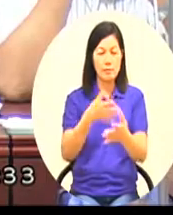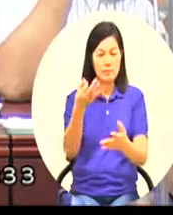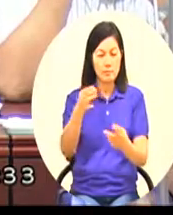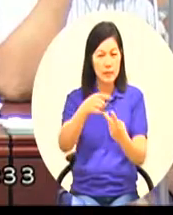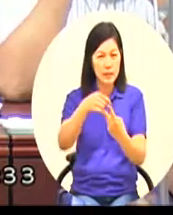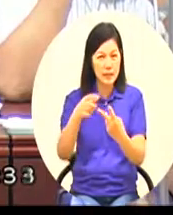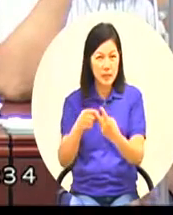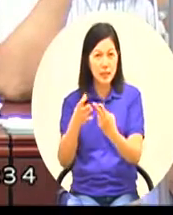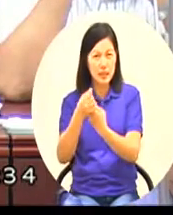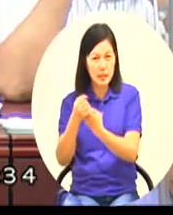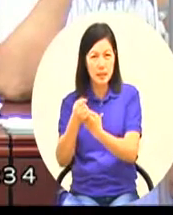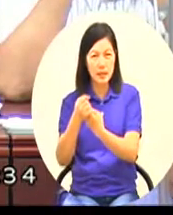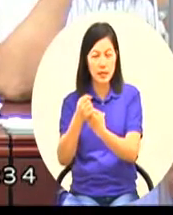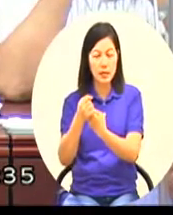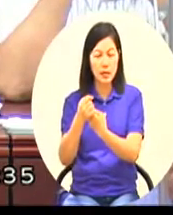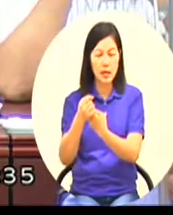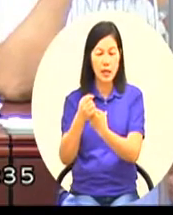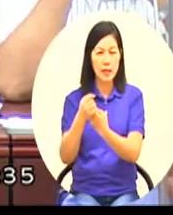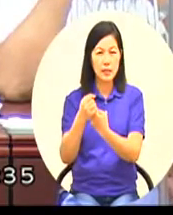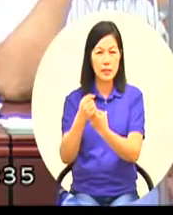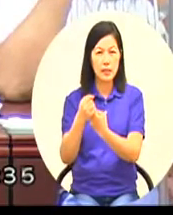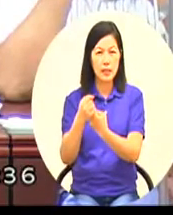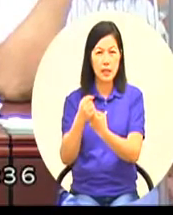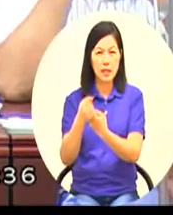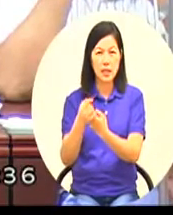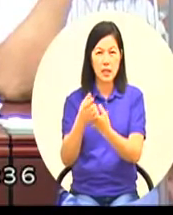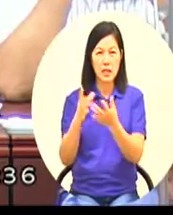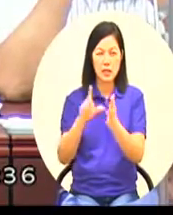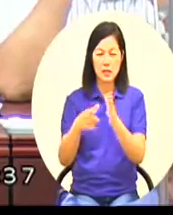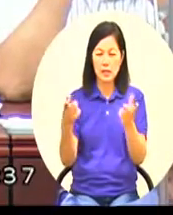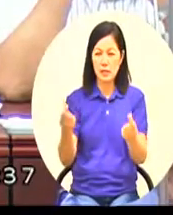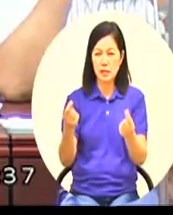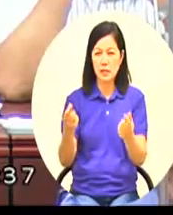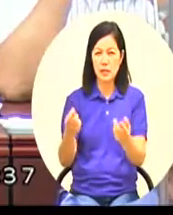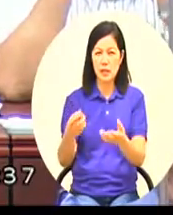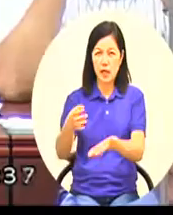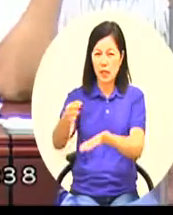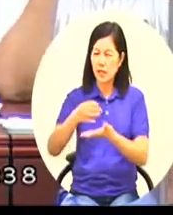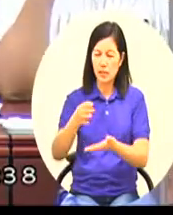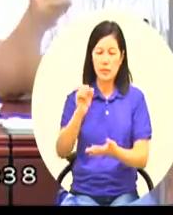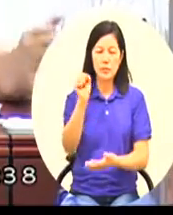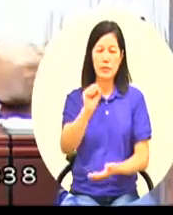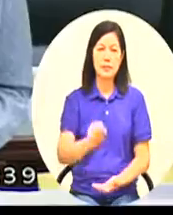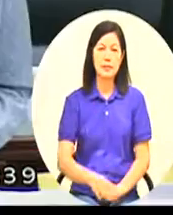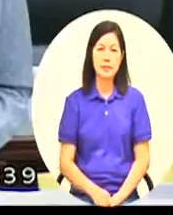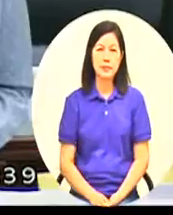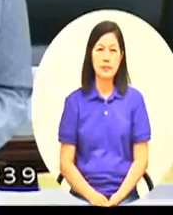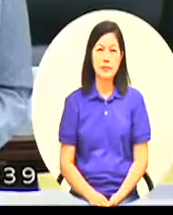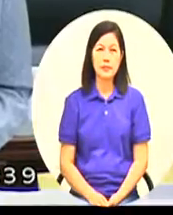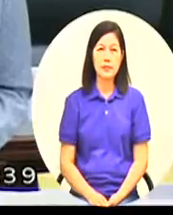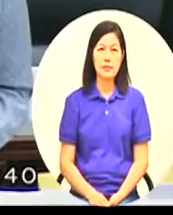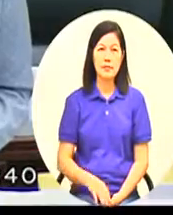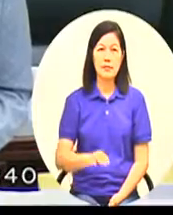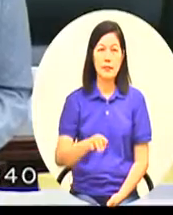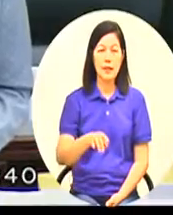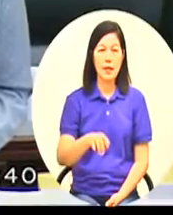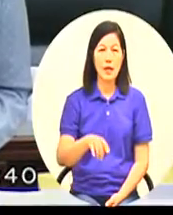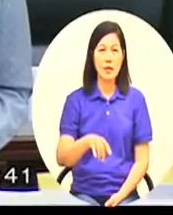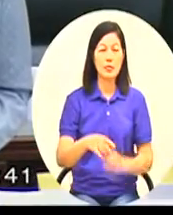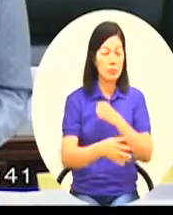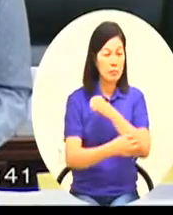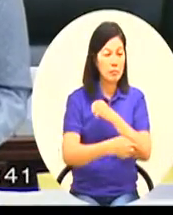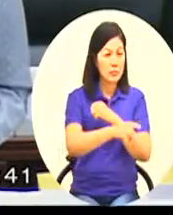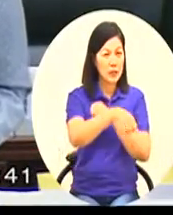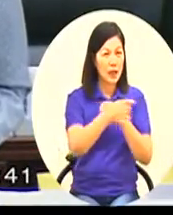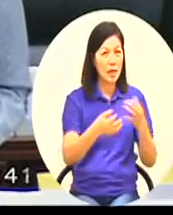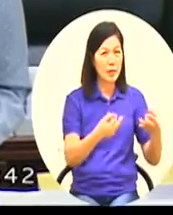不得同时领取哈，就最后。 所以我所讲的就是。他们如果去领了绩效奖金，